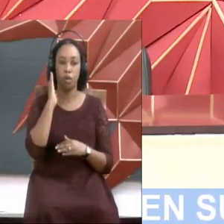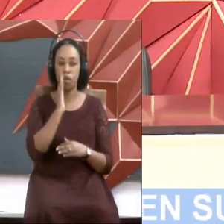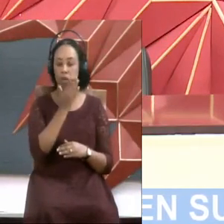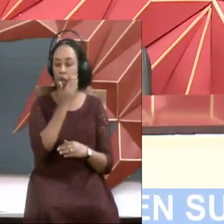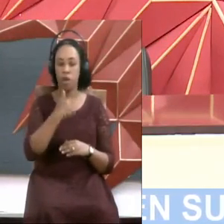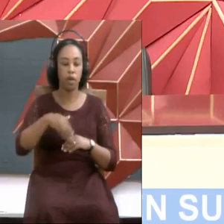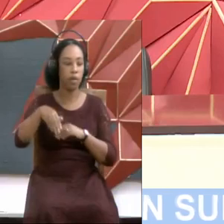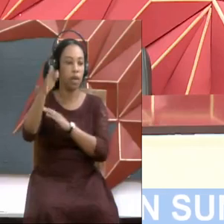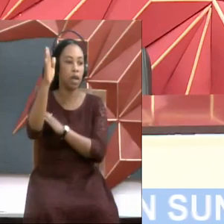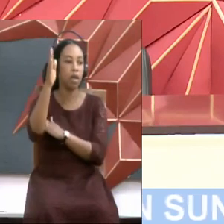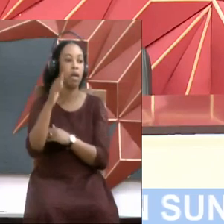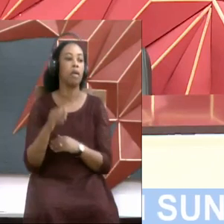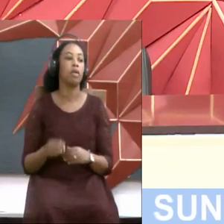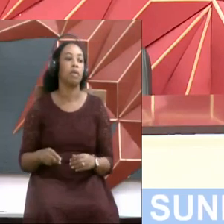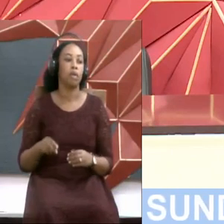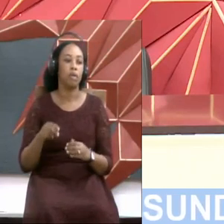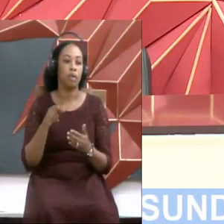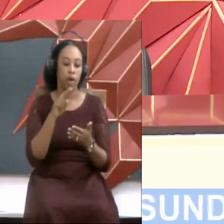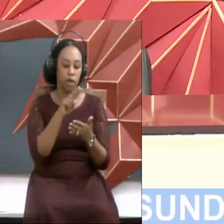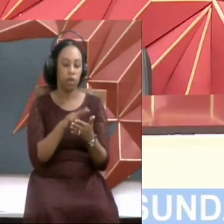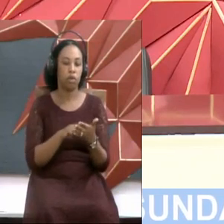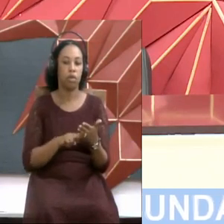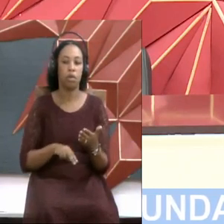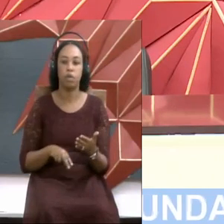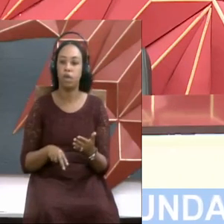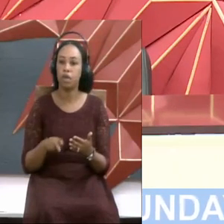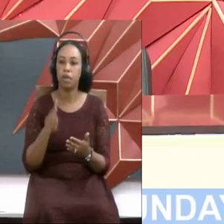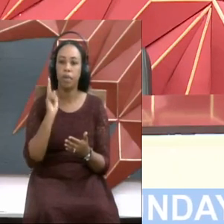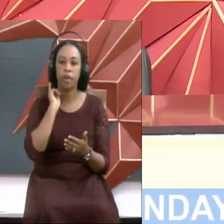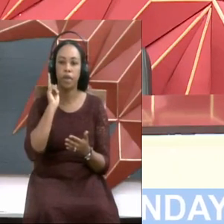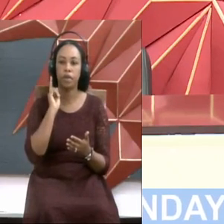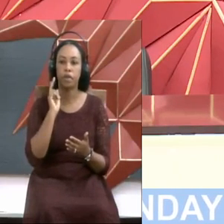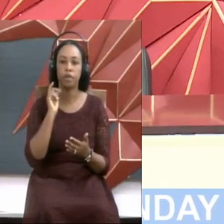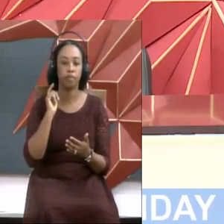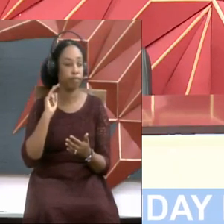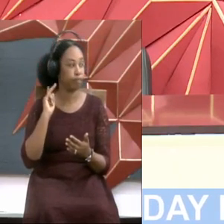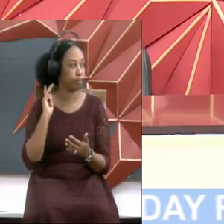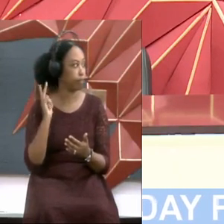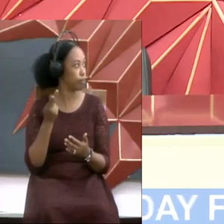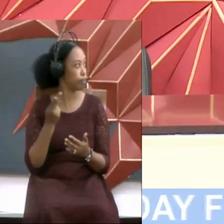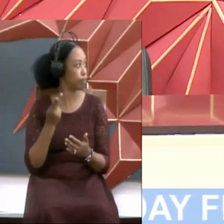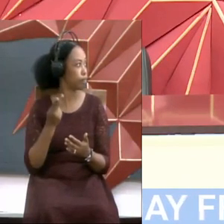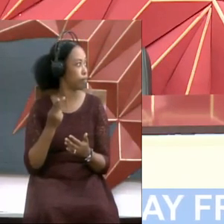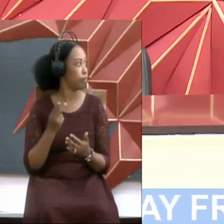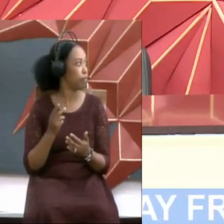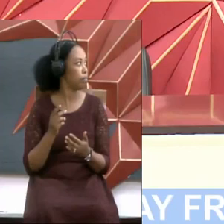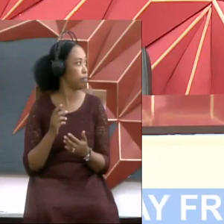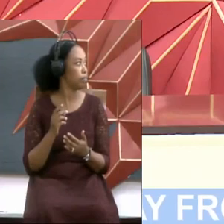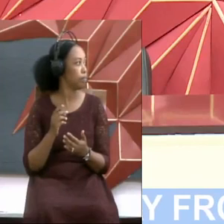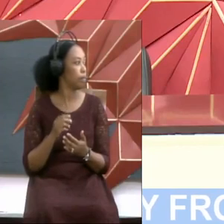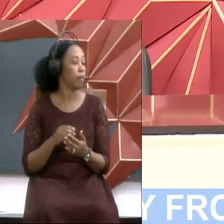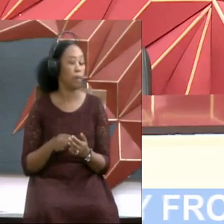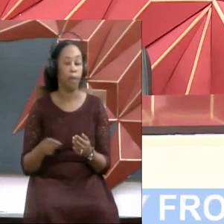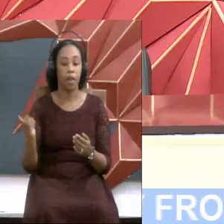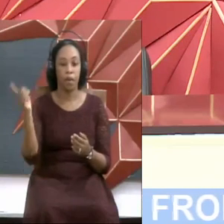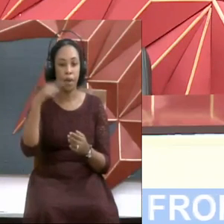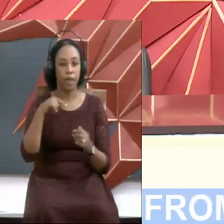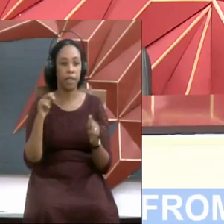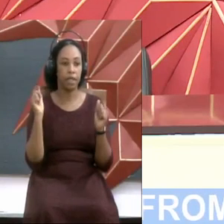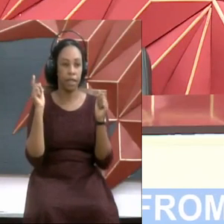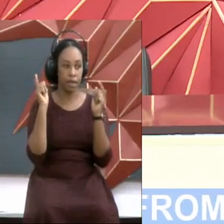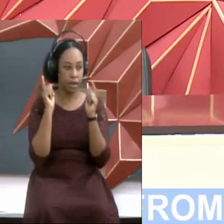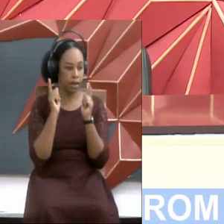Dieu » qui se trouve dans 2 Pierre, le premier chapitre, en commençant par le premier verset. Ils